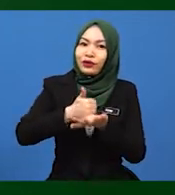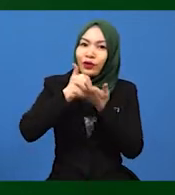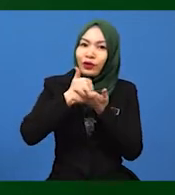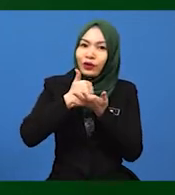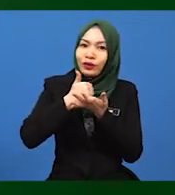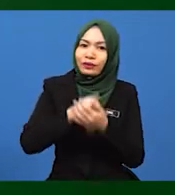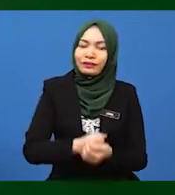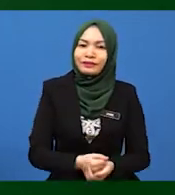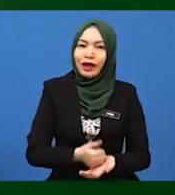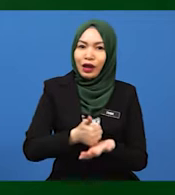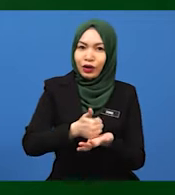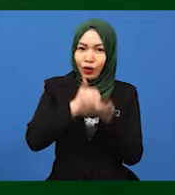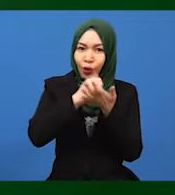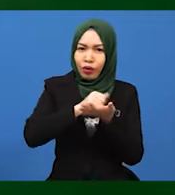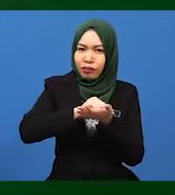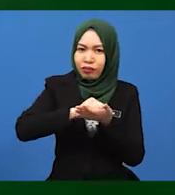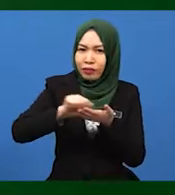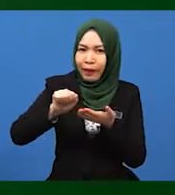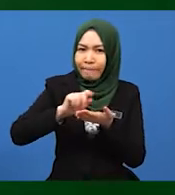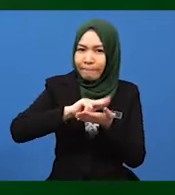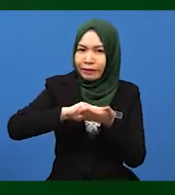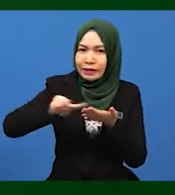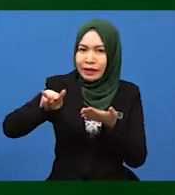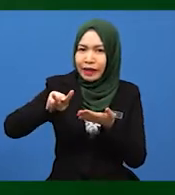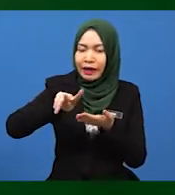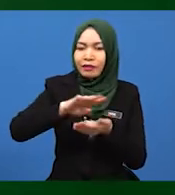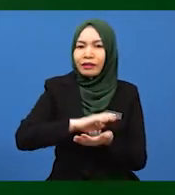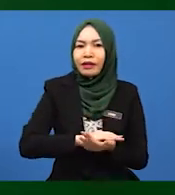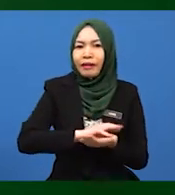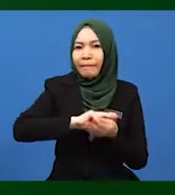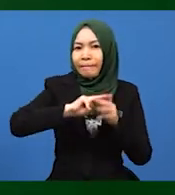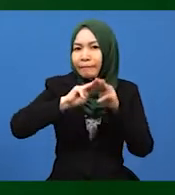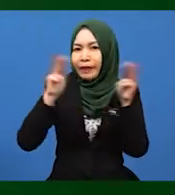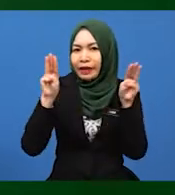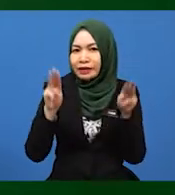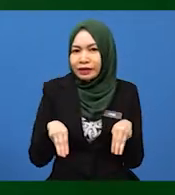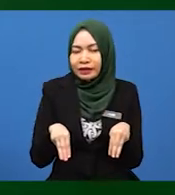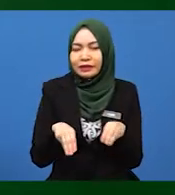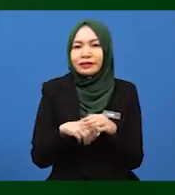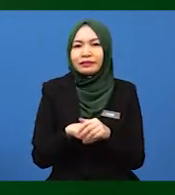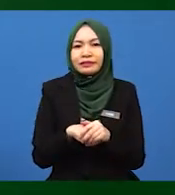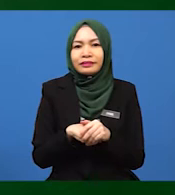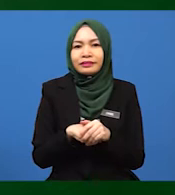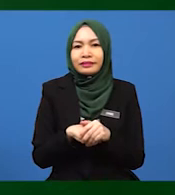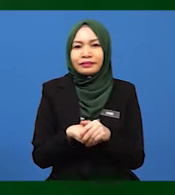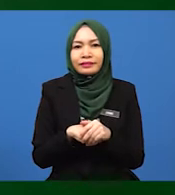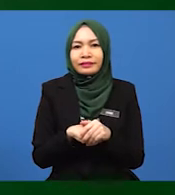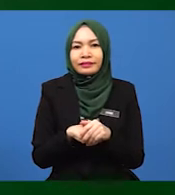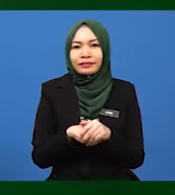Tolong. Tolong lap meja. Saya ulang. Tolong lap meja.